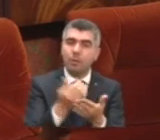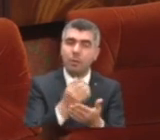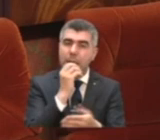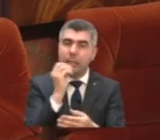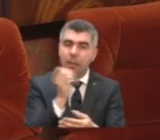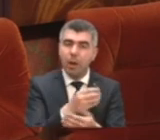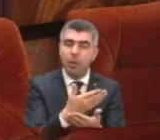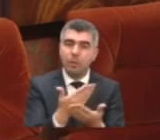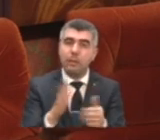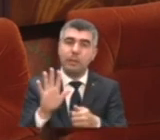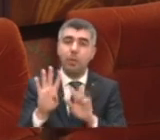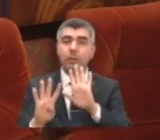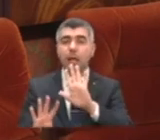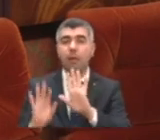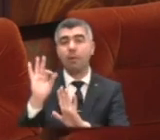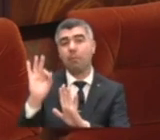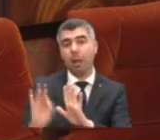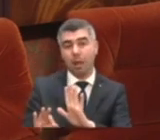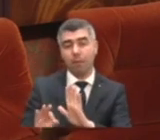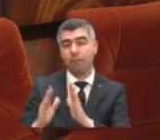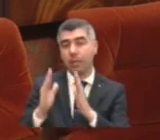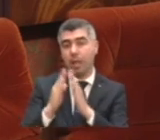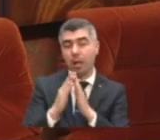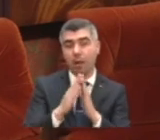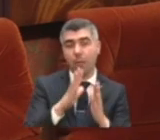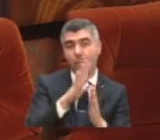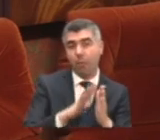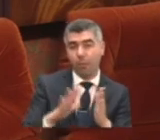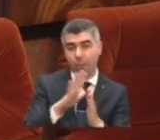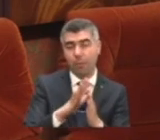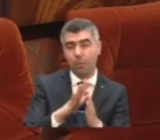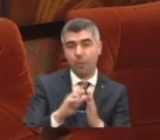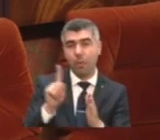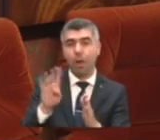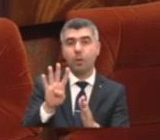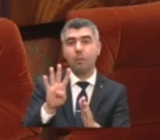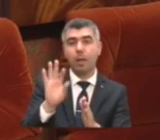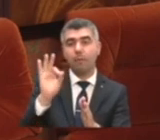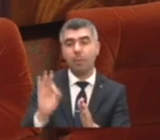الى مستوى 96% عوض 44% اللي كانت في سنه 2008.